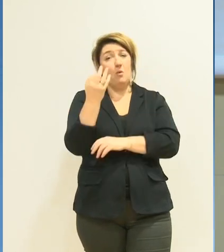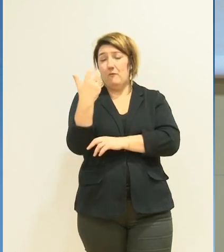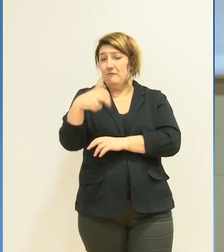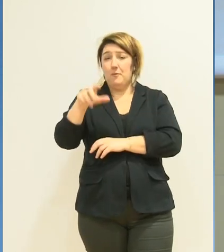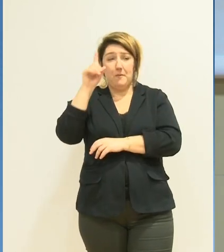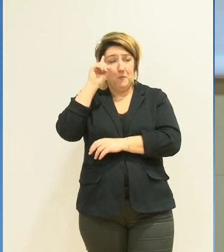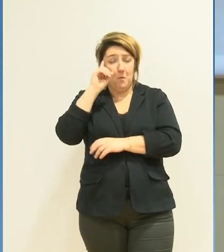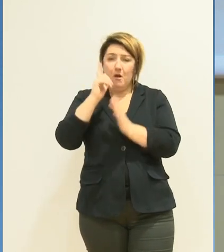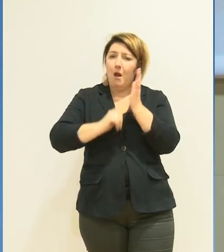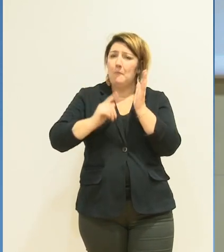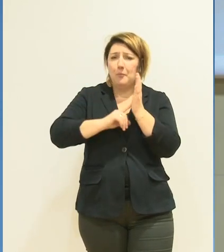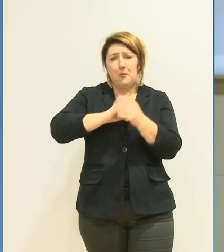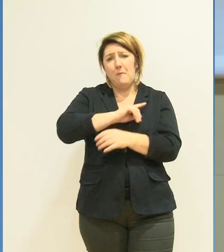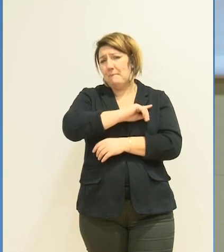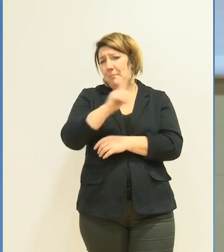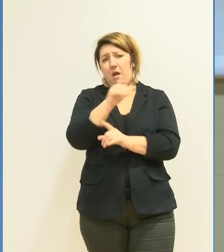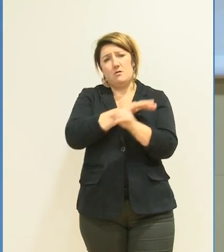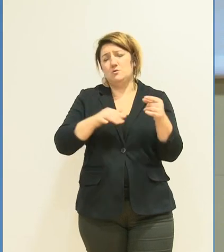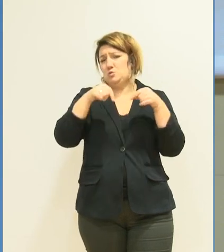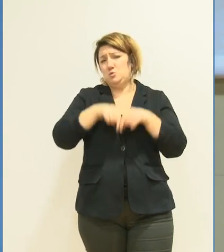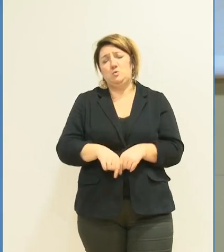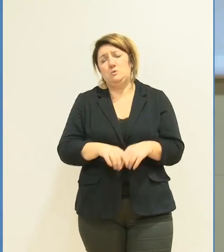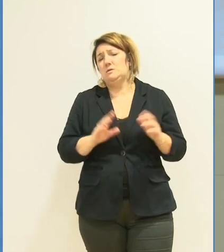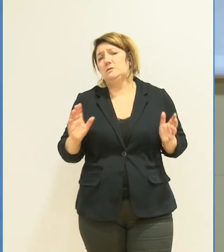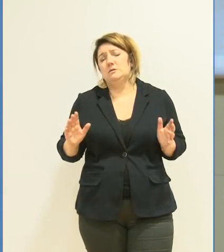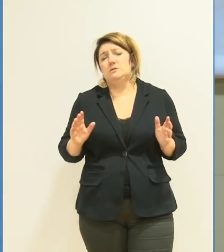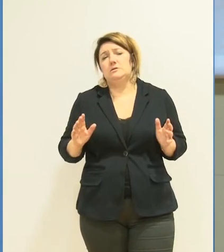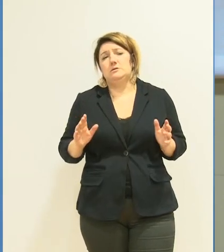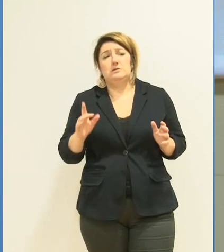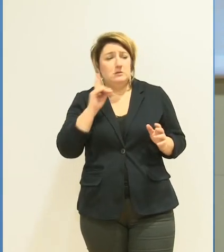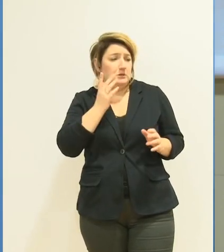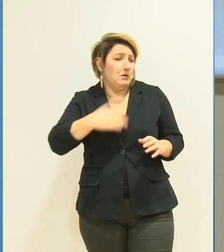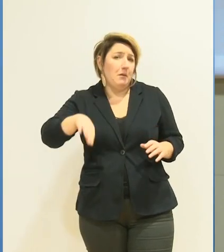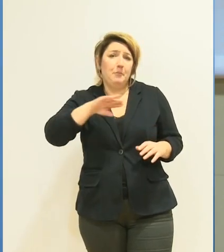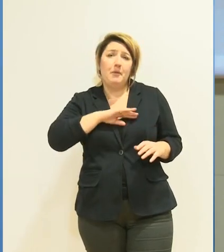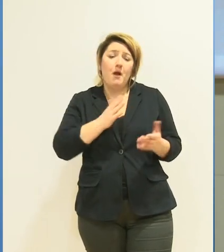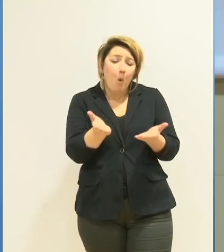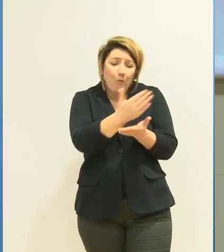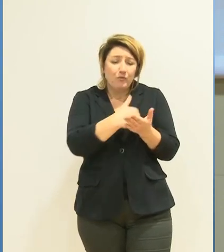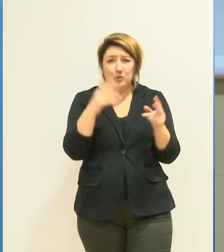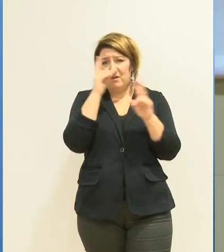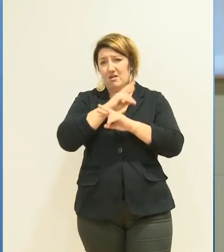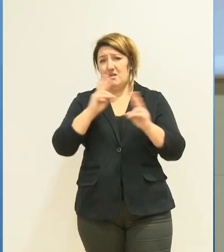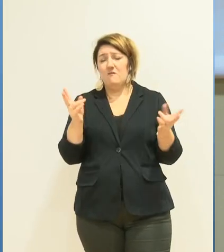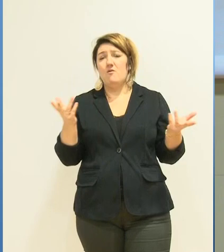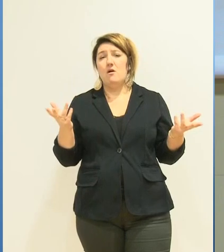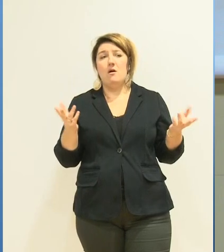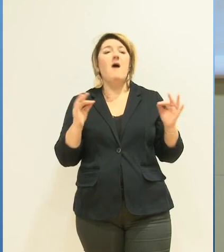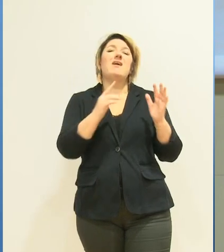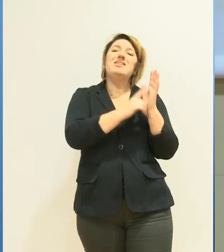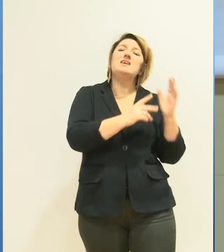en matière de justice sociale et ils le sont de fait par leur absence de connexion au revenu total pour la taxe foncière